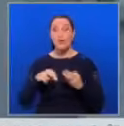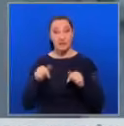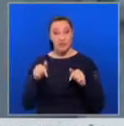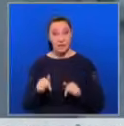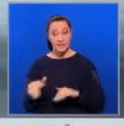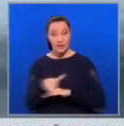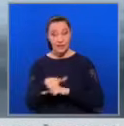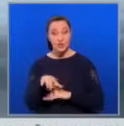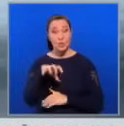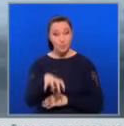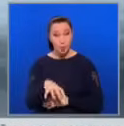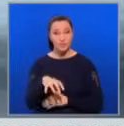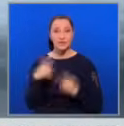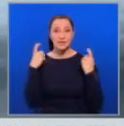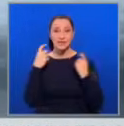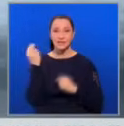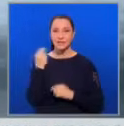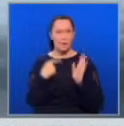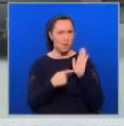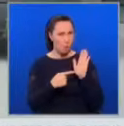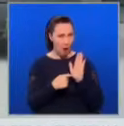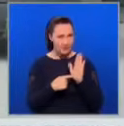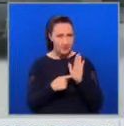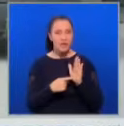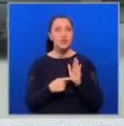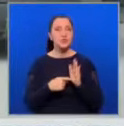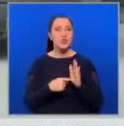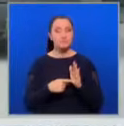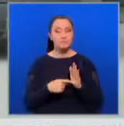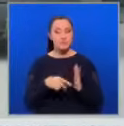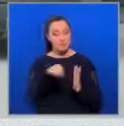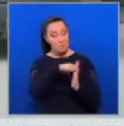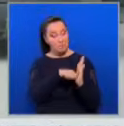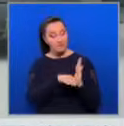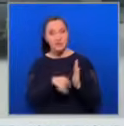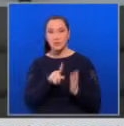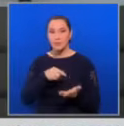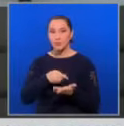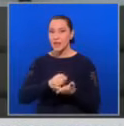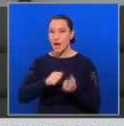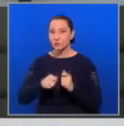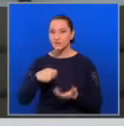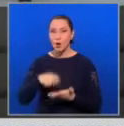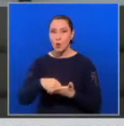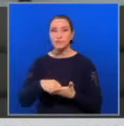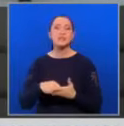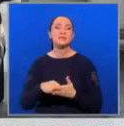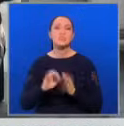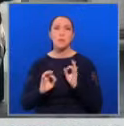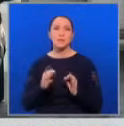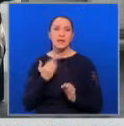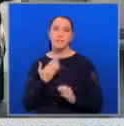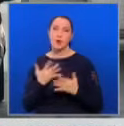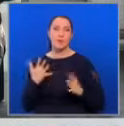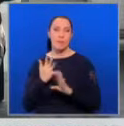днес на граничните пунктове с гърция и сърбия показа че справките за неплатени актове за глоби за момента не водят до големи